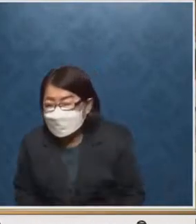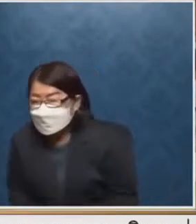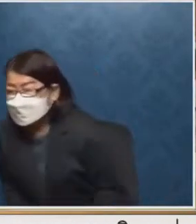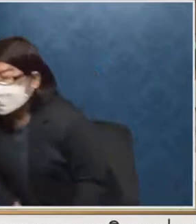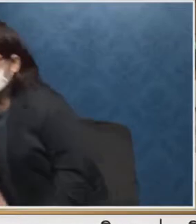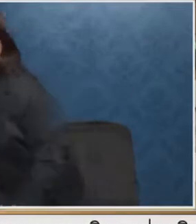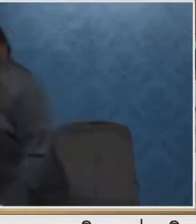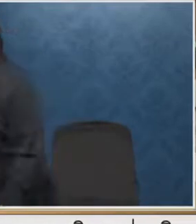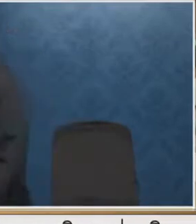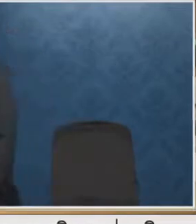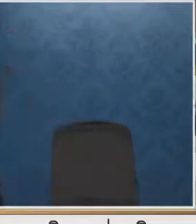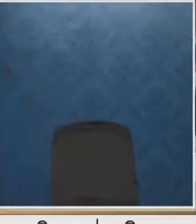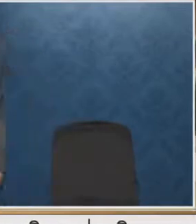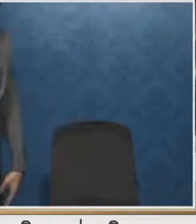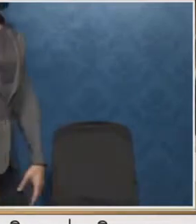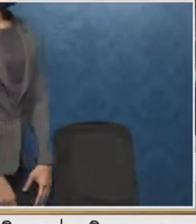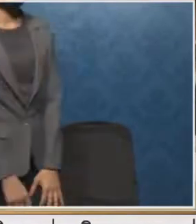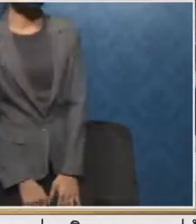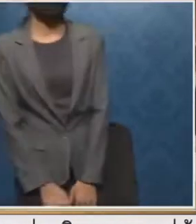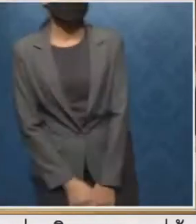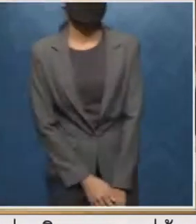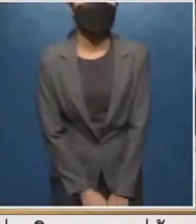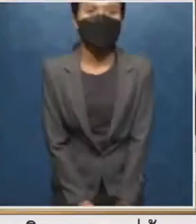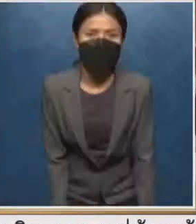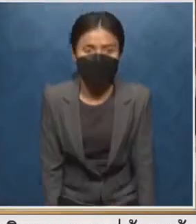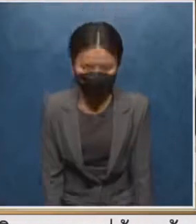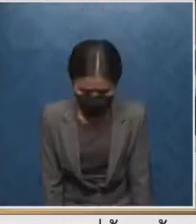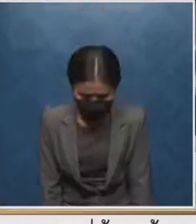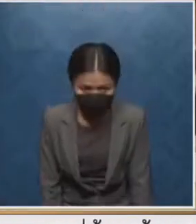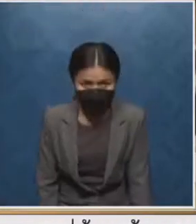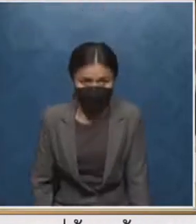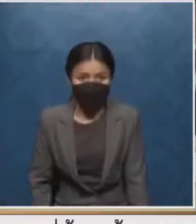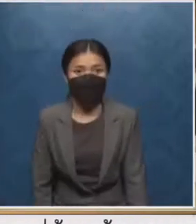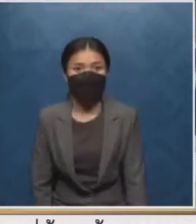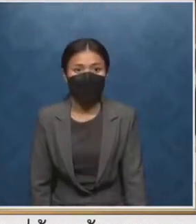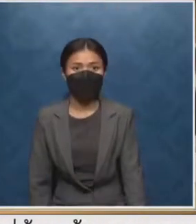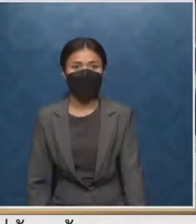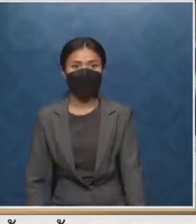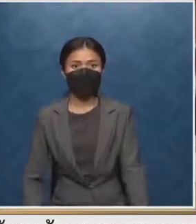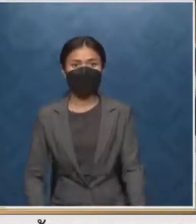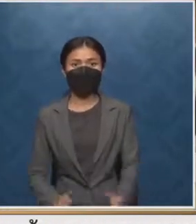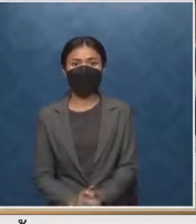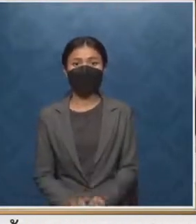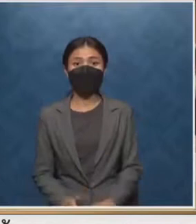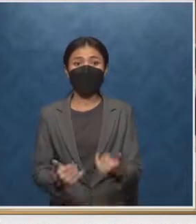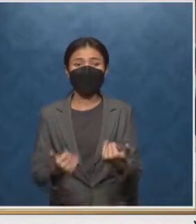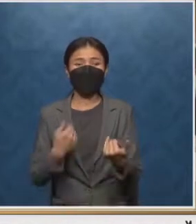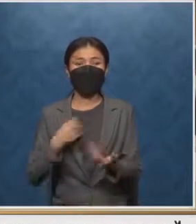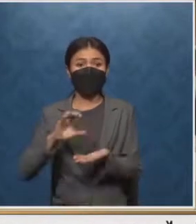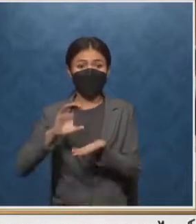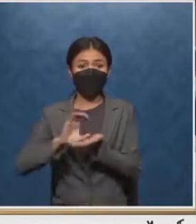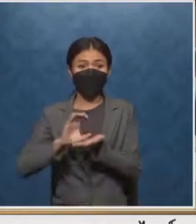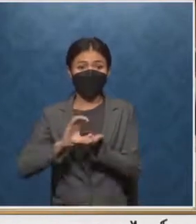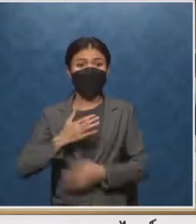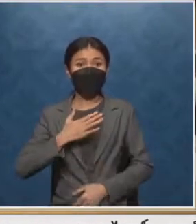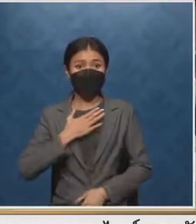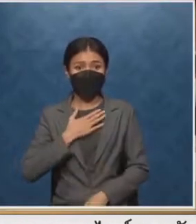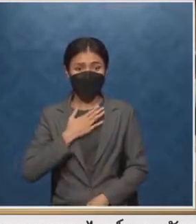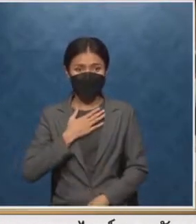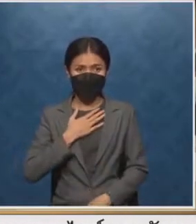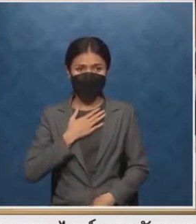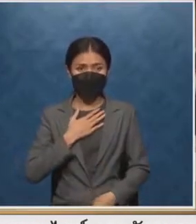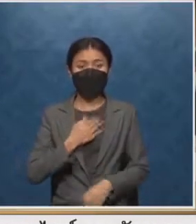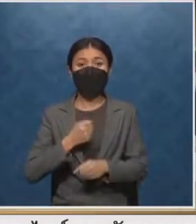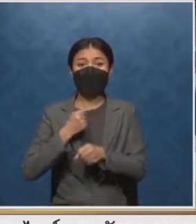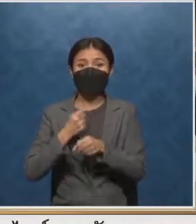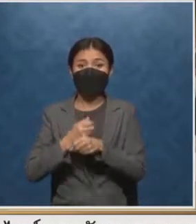ของกองทุนพัฒนาสื่อปลอดภัยและสร้างสรรค์กระผมขอเรียนว่ากองทุนเองซึ่งดำเนินงานในรูปของคณะกรรมการ